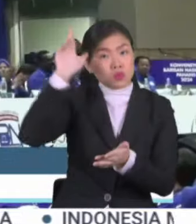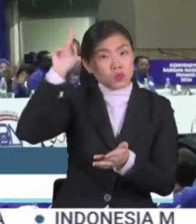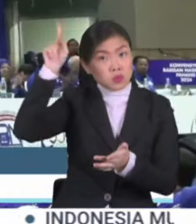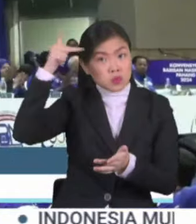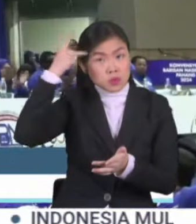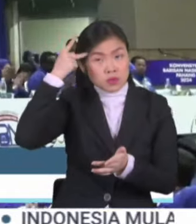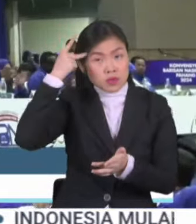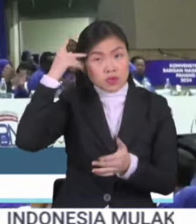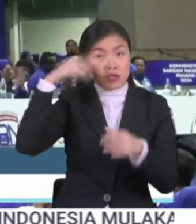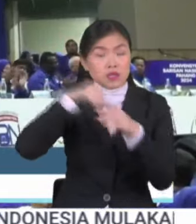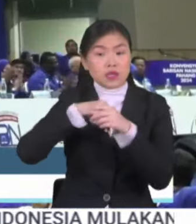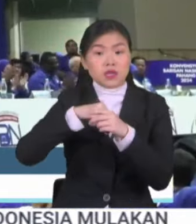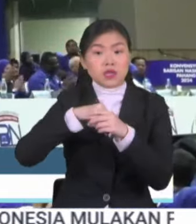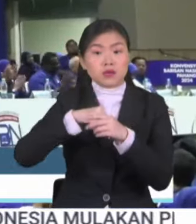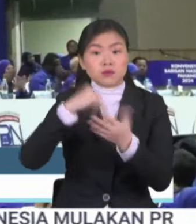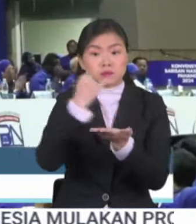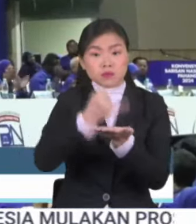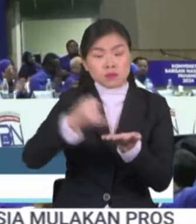Ilmu Janda Baik.